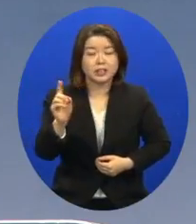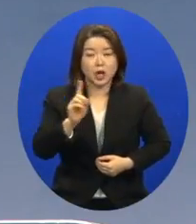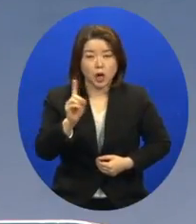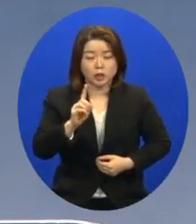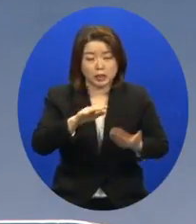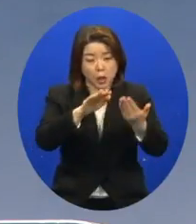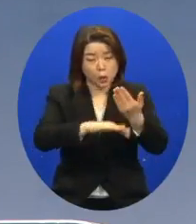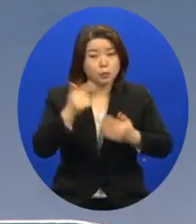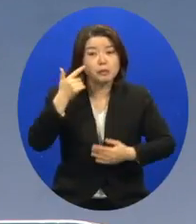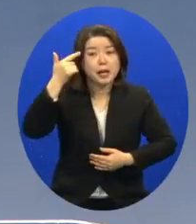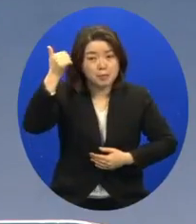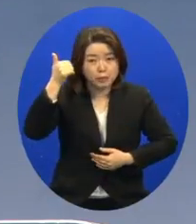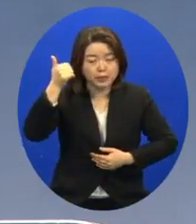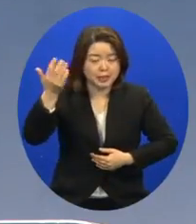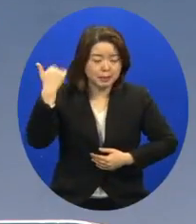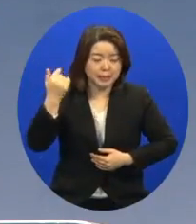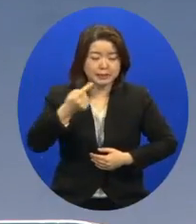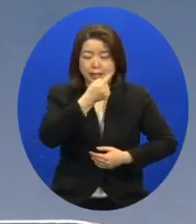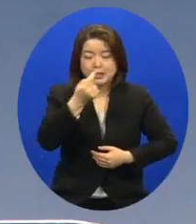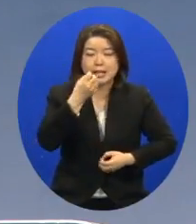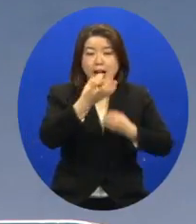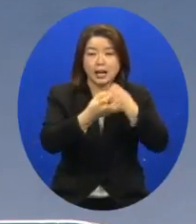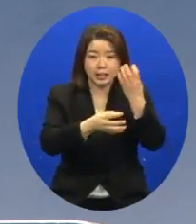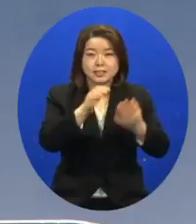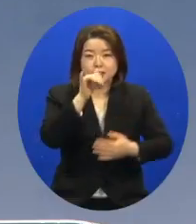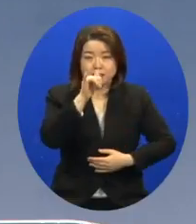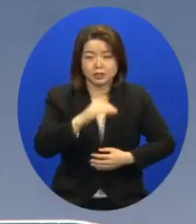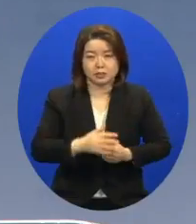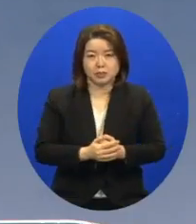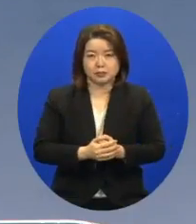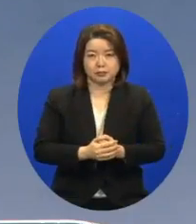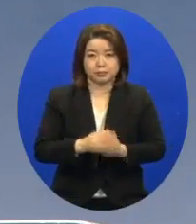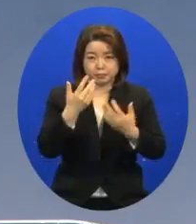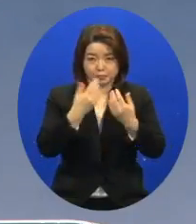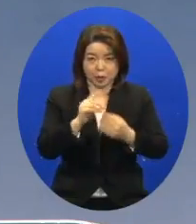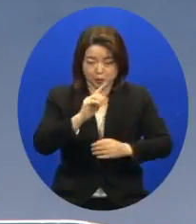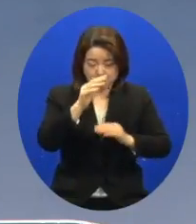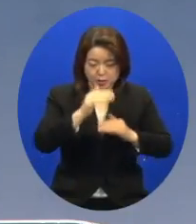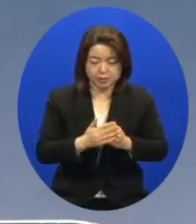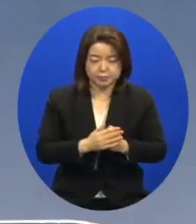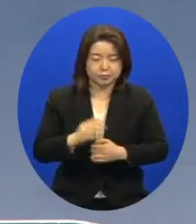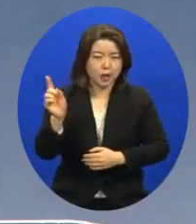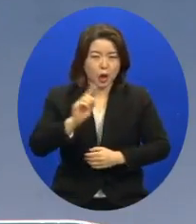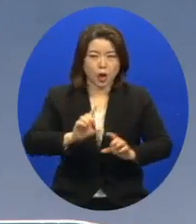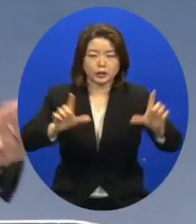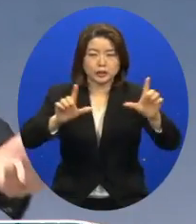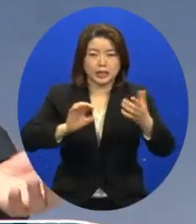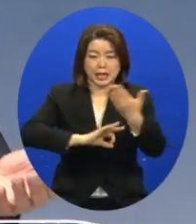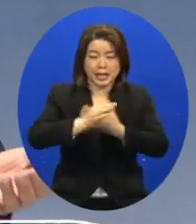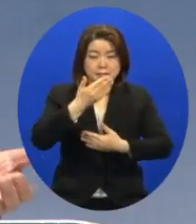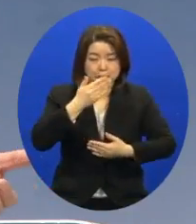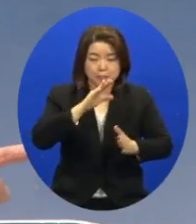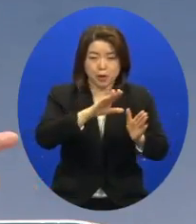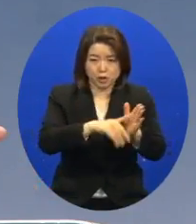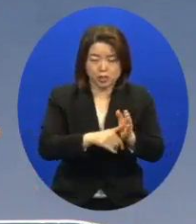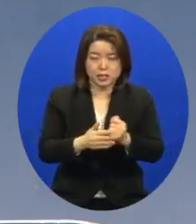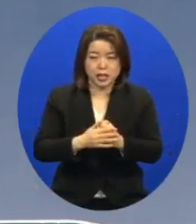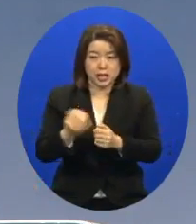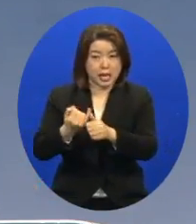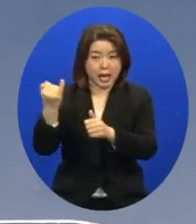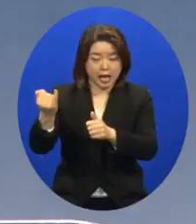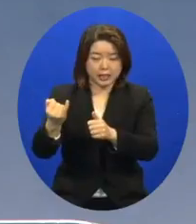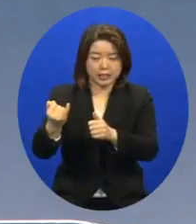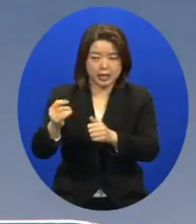목사님의 간증이 있었습니다 어느날 아침 쌀을 하면서 아내가 어떤 목사님 이야기를